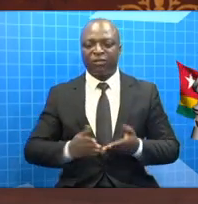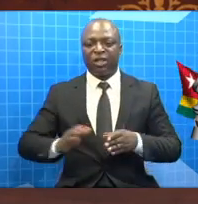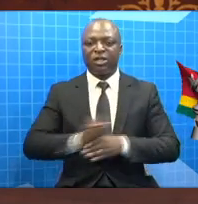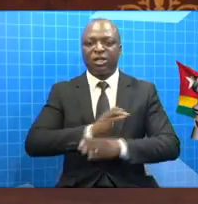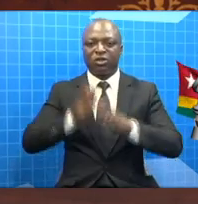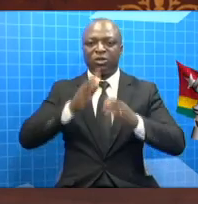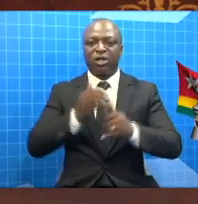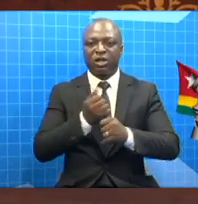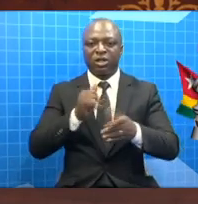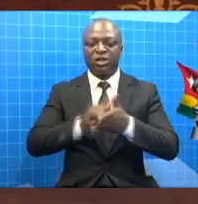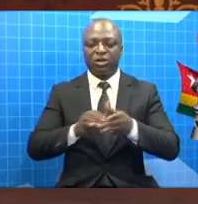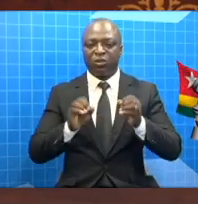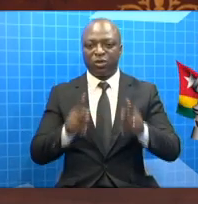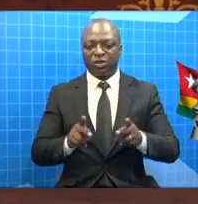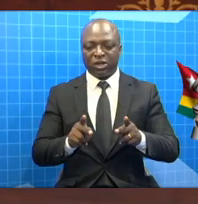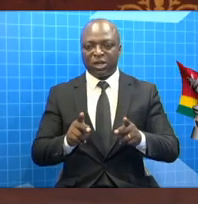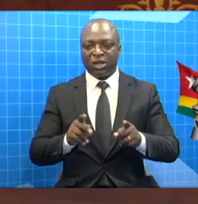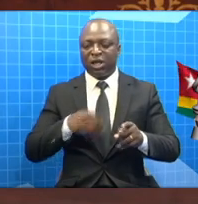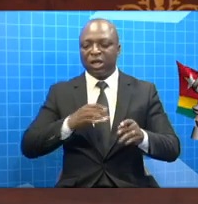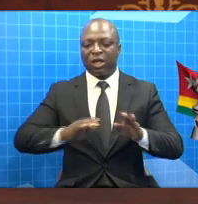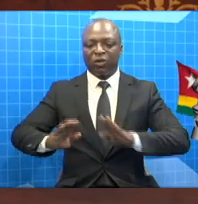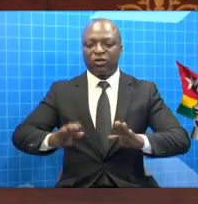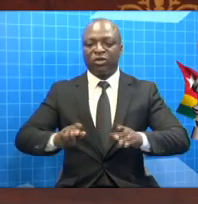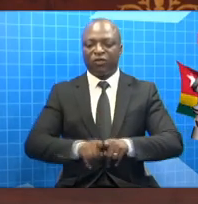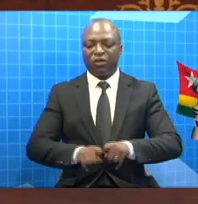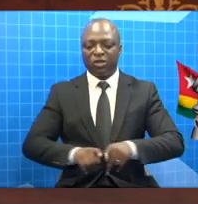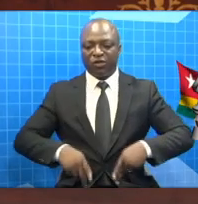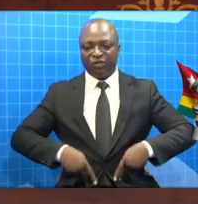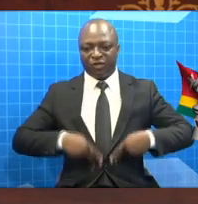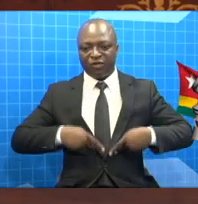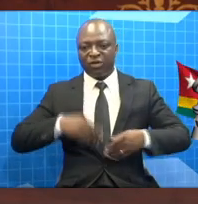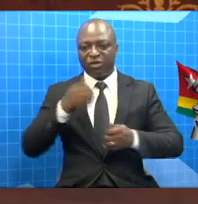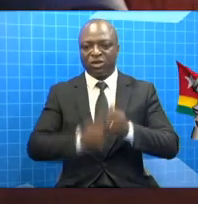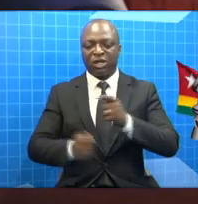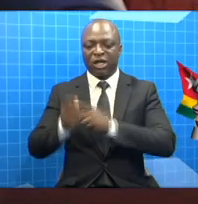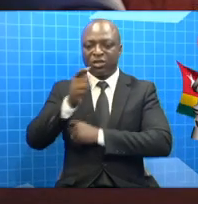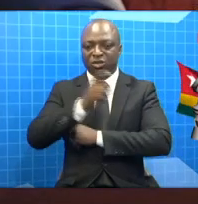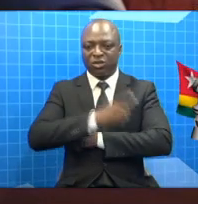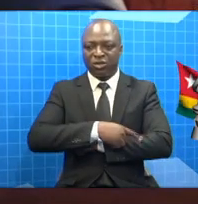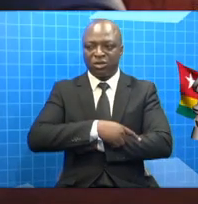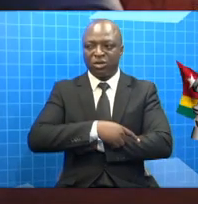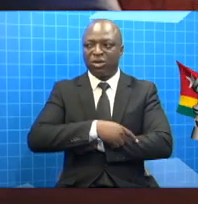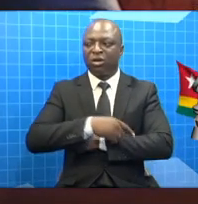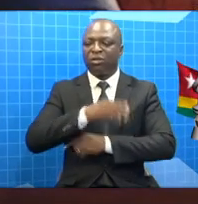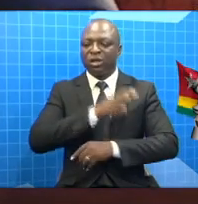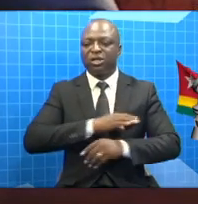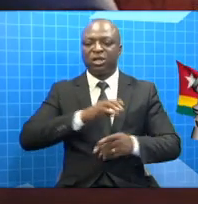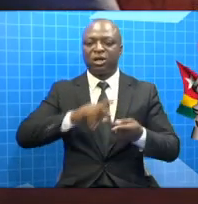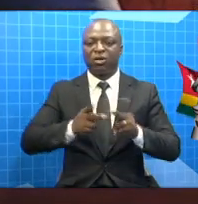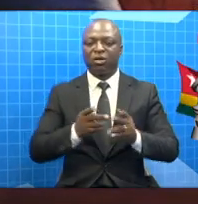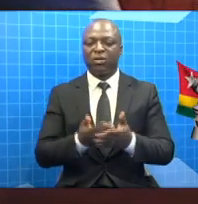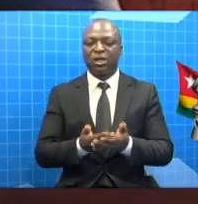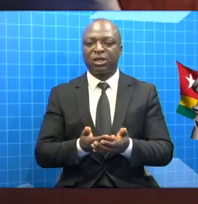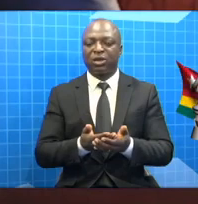qui ont saisi cette opportunité et qui la font vivre au quotidien. Mes chers